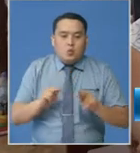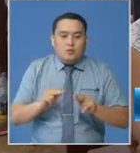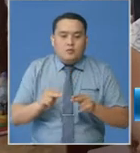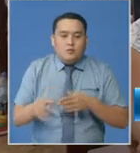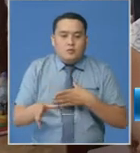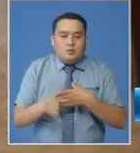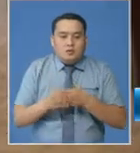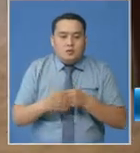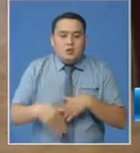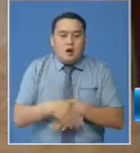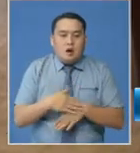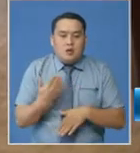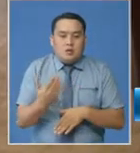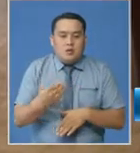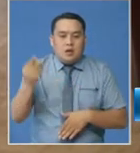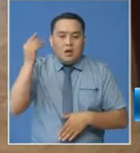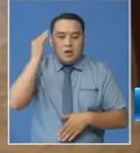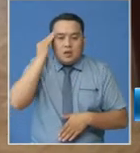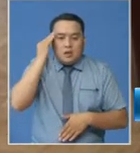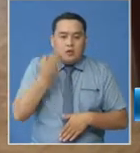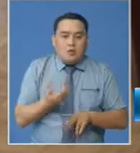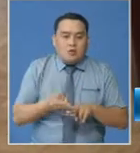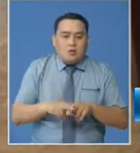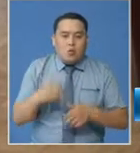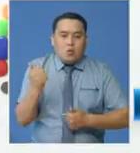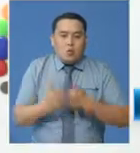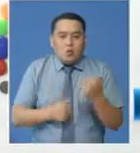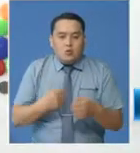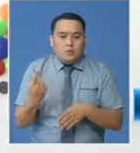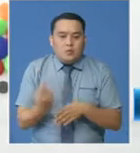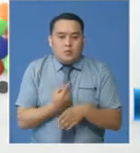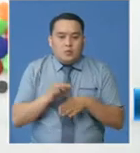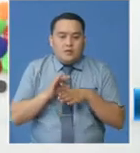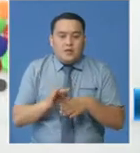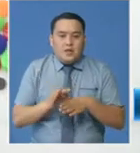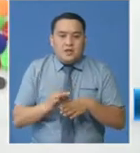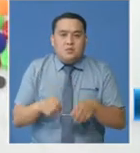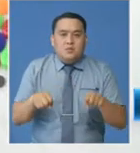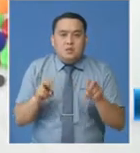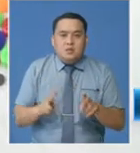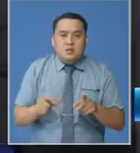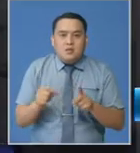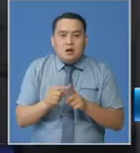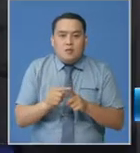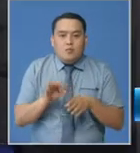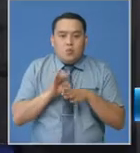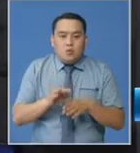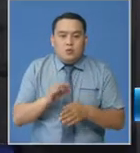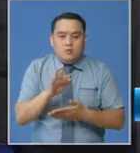взаимодействовать с аудиторией, его интеллект. К слову, подобный конкурс проходит впервые. И, по словам специалистов, будут проводиться